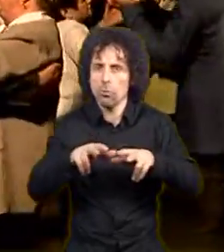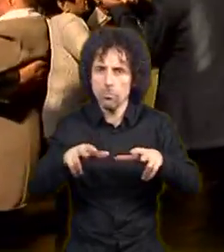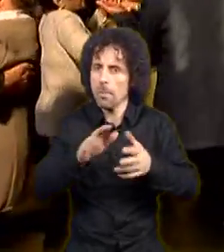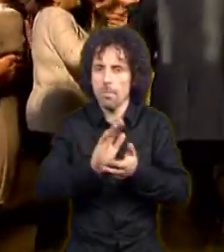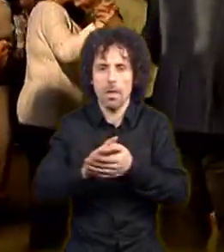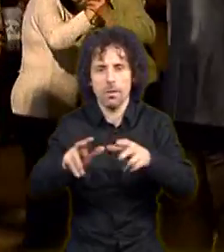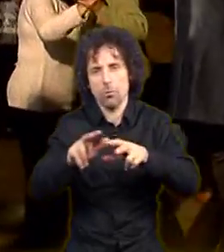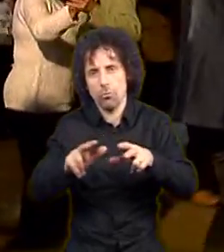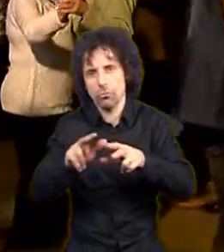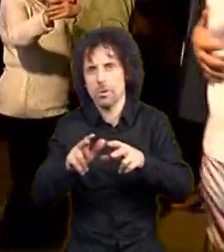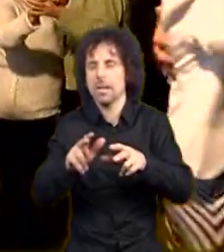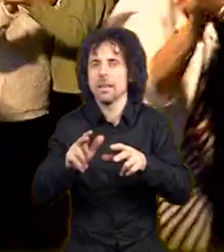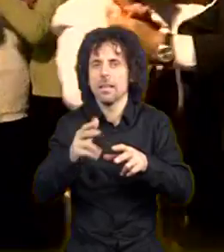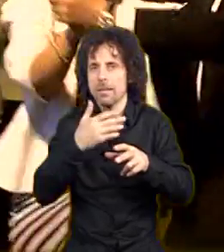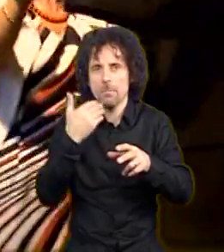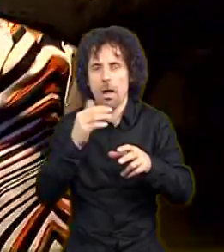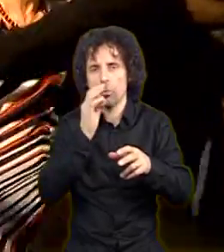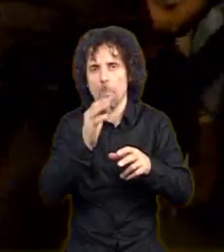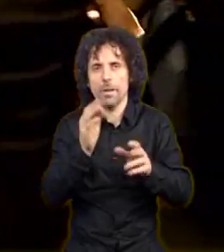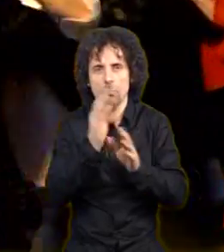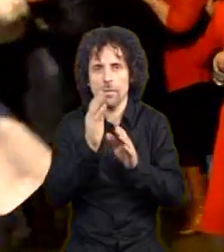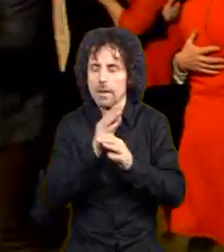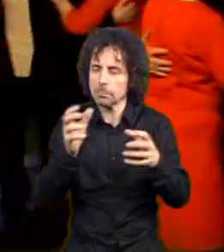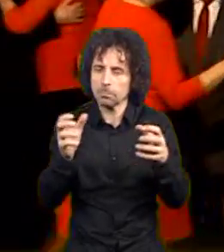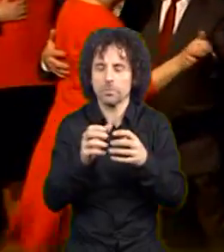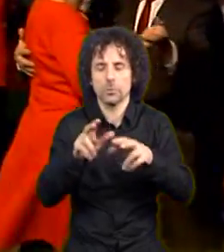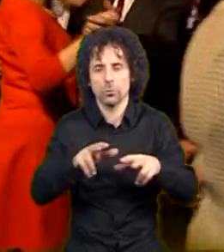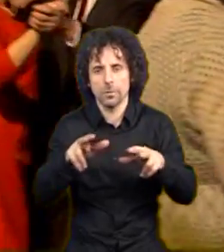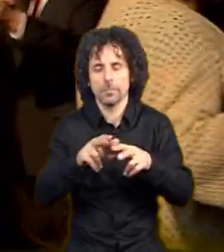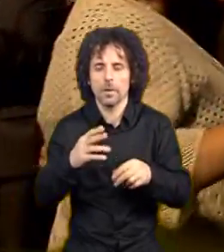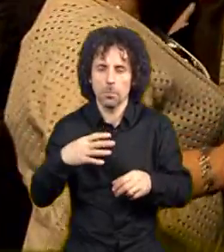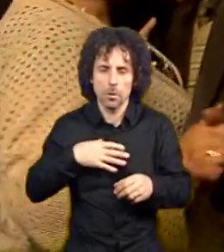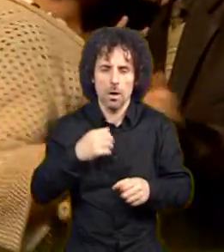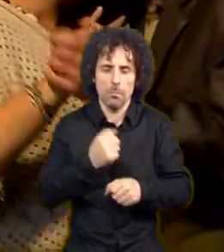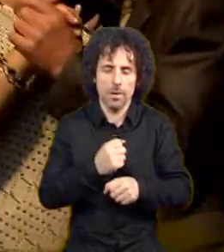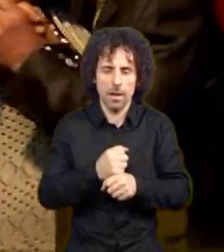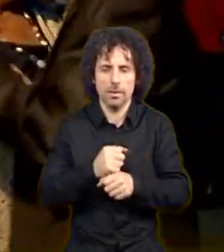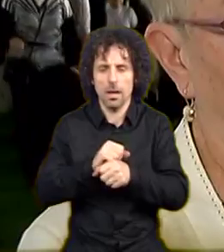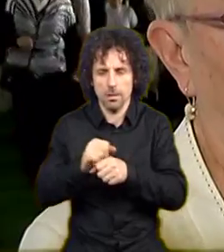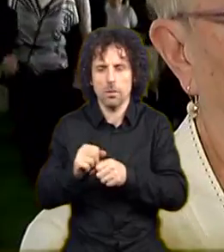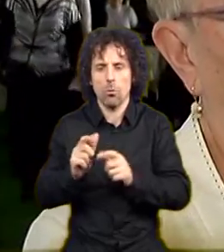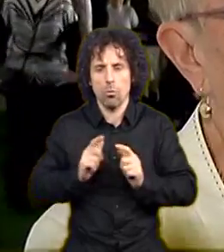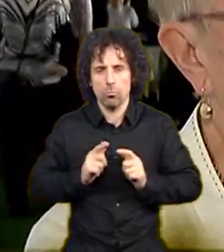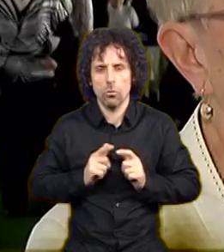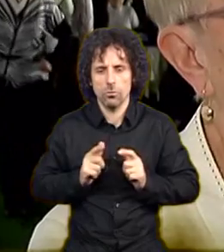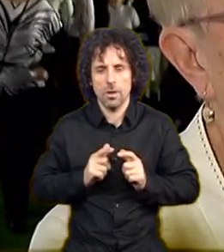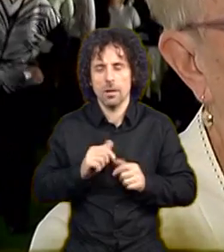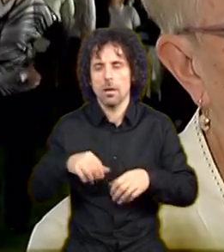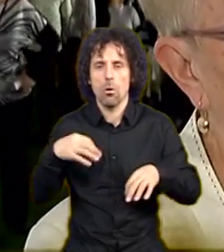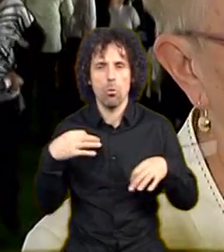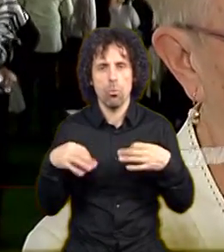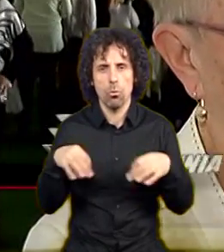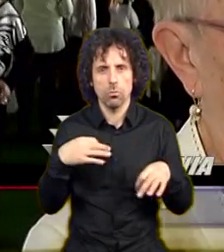bez rodziny nie ma dobrej rehabilitacji. Była praca, jest odpoczynek, jest